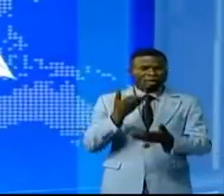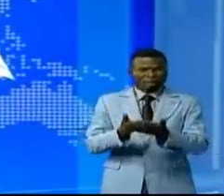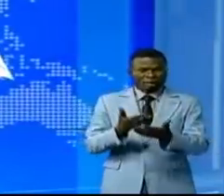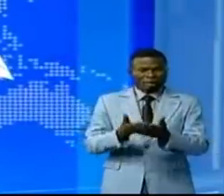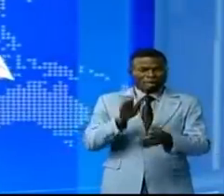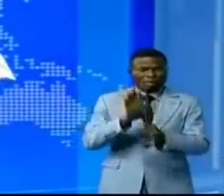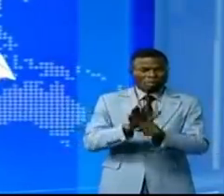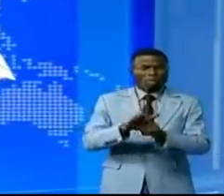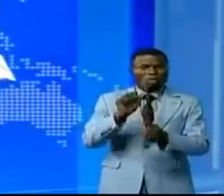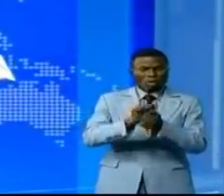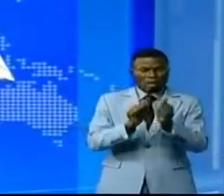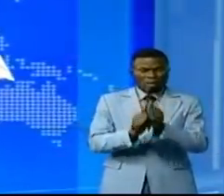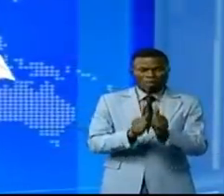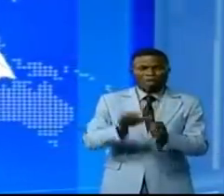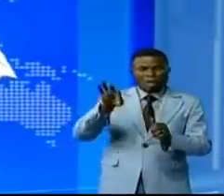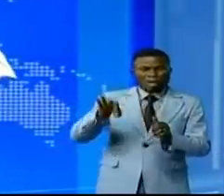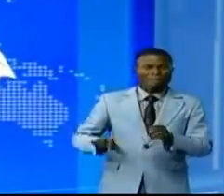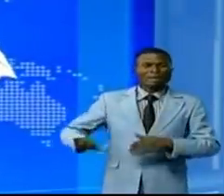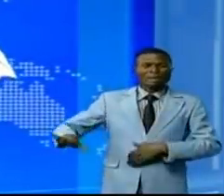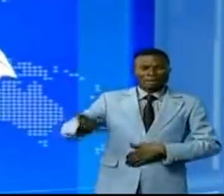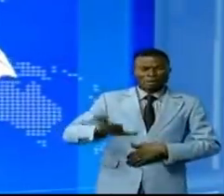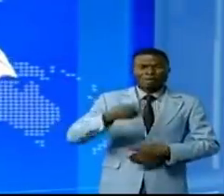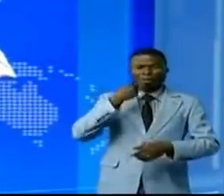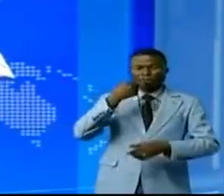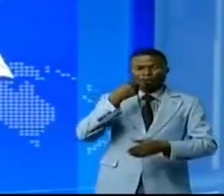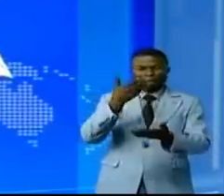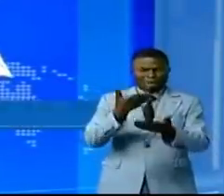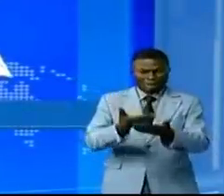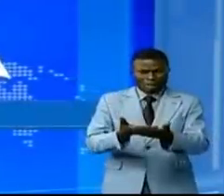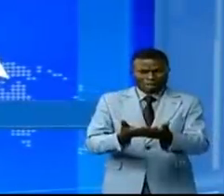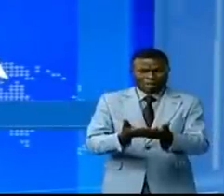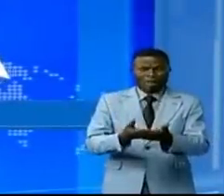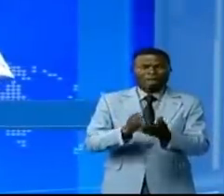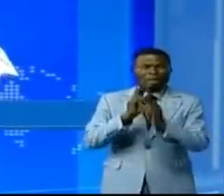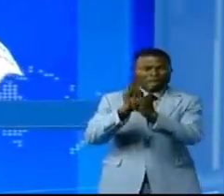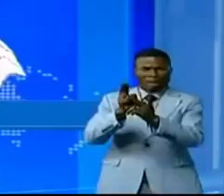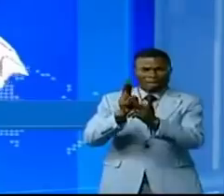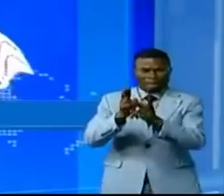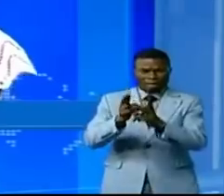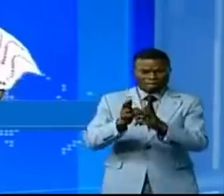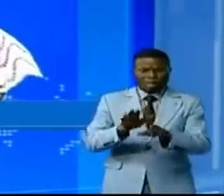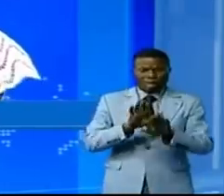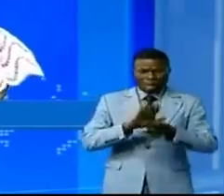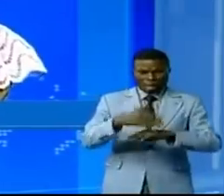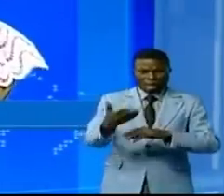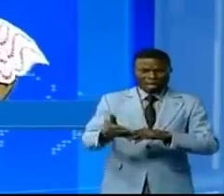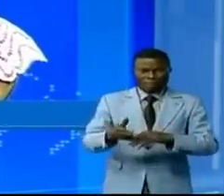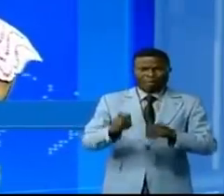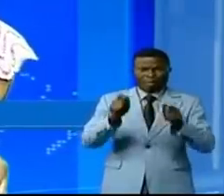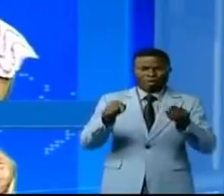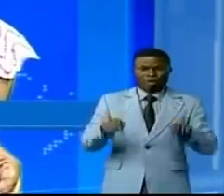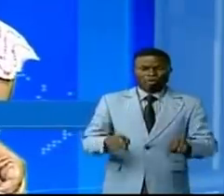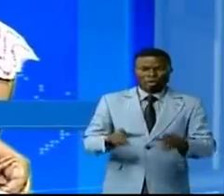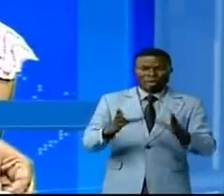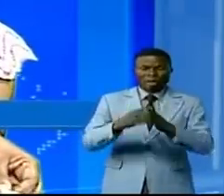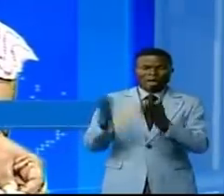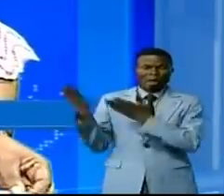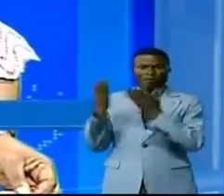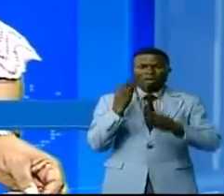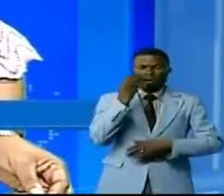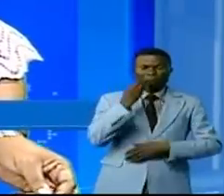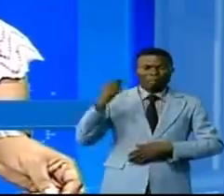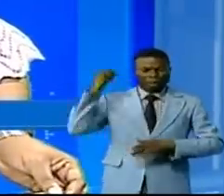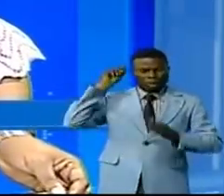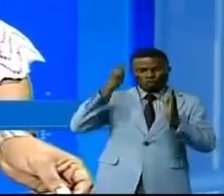Plusieurs questions d'intérêt national étaient à l'ordre du jour. Le compte-rendu a suivi juste après ce journal avec le porte-parole du